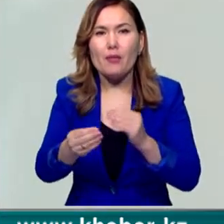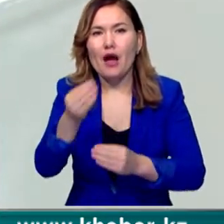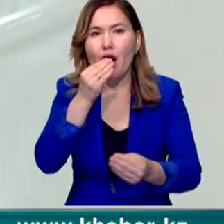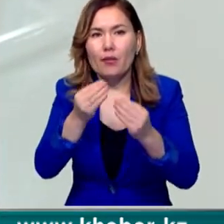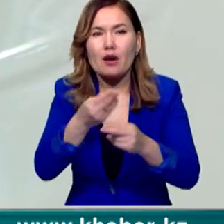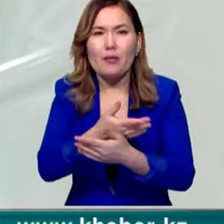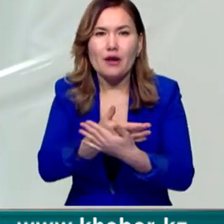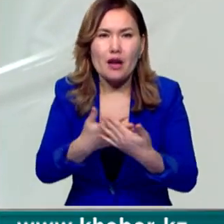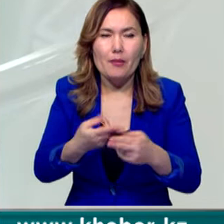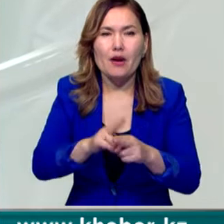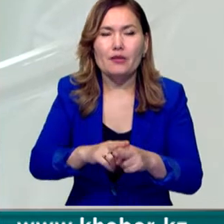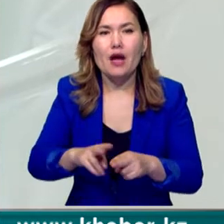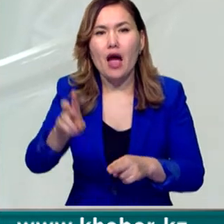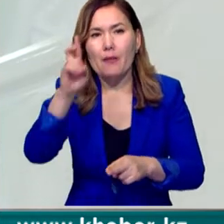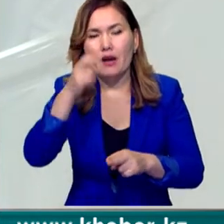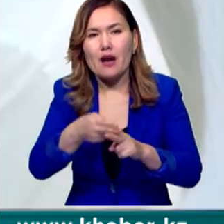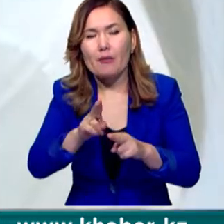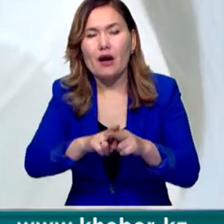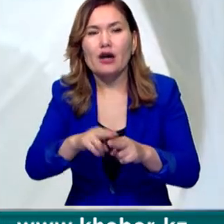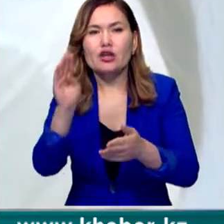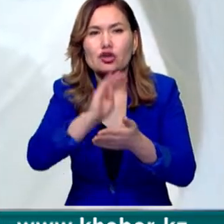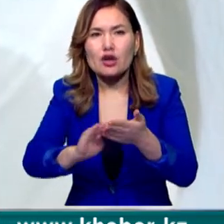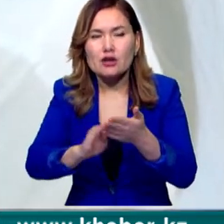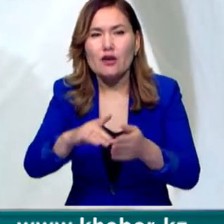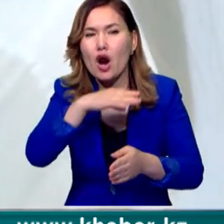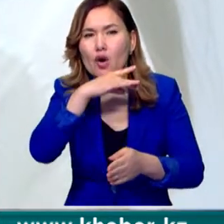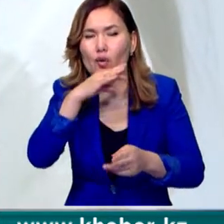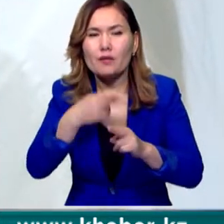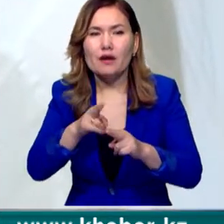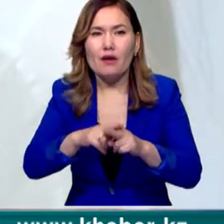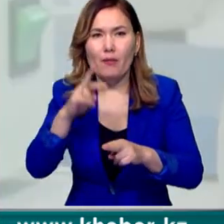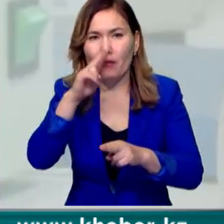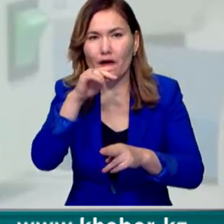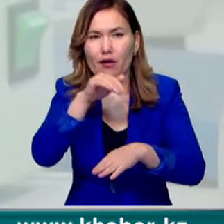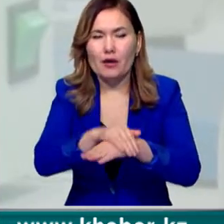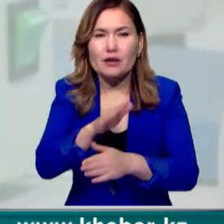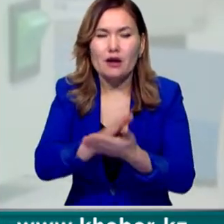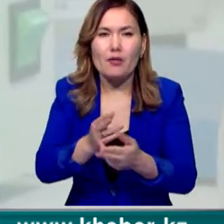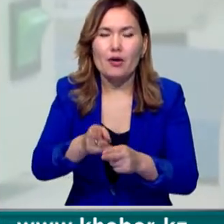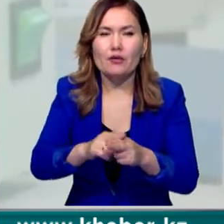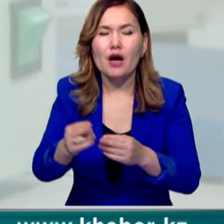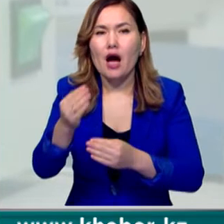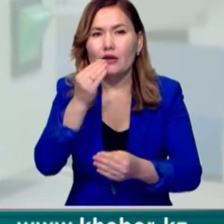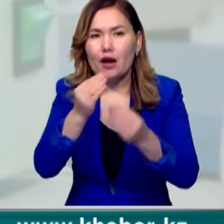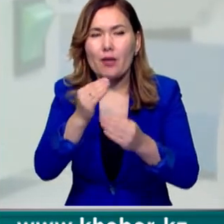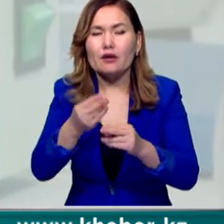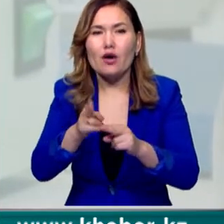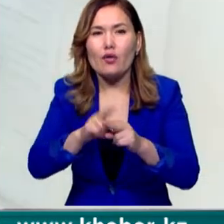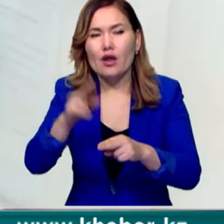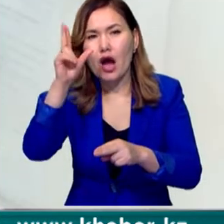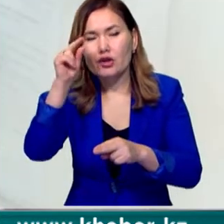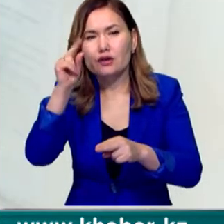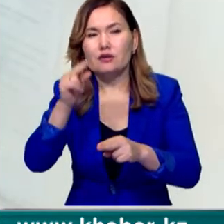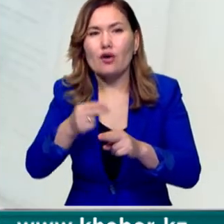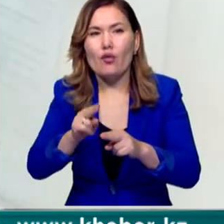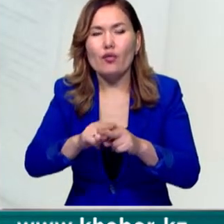тауардағы мәліметтің мемлекеттік тілде болмауы, өндіруші мен оның сатушы тарапынан өнімнің шыққан күні жайлы жалған ақпараттың